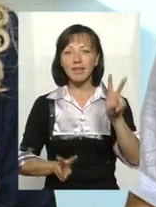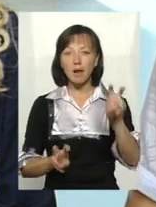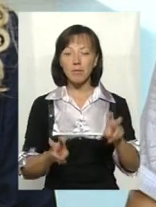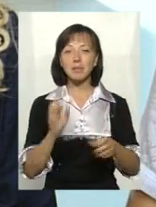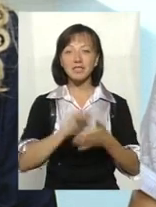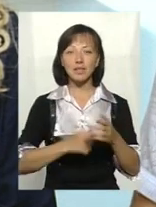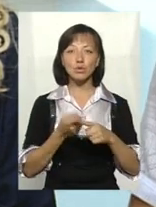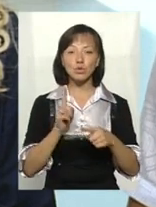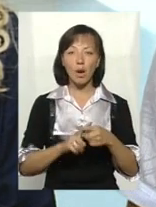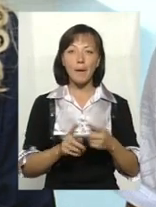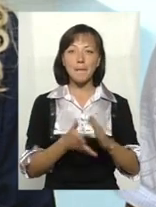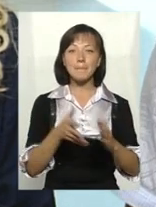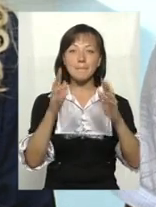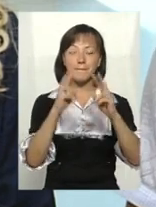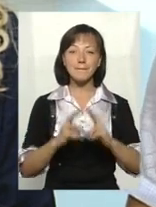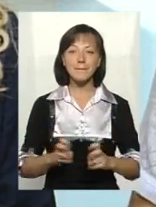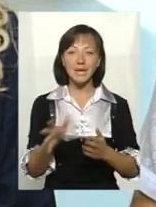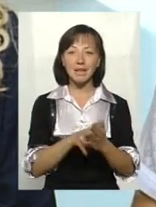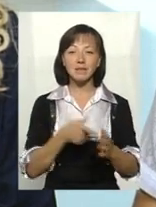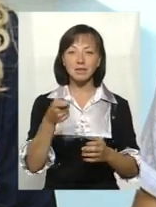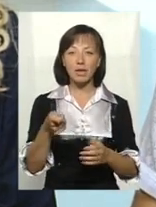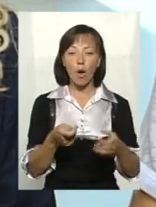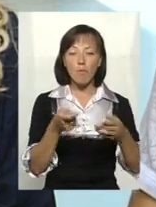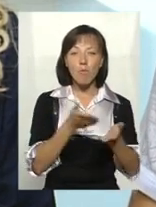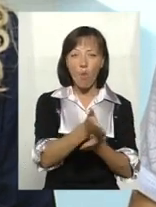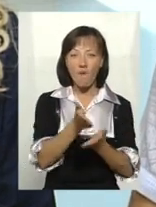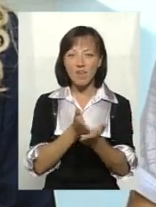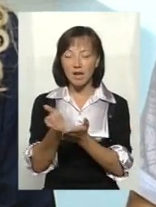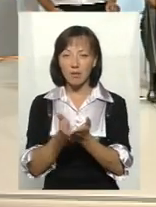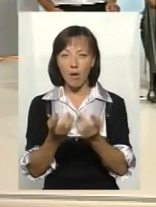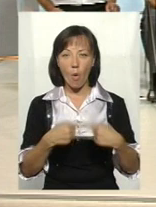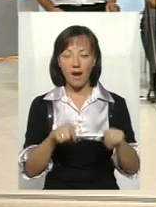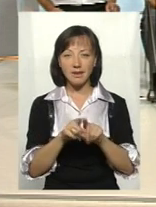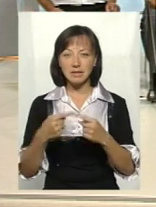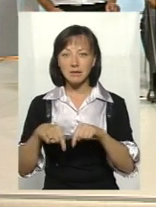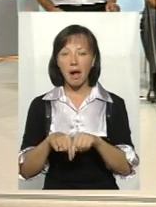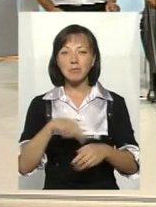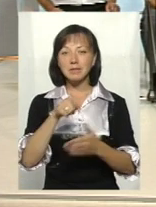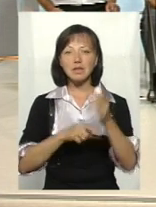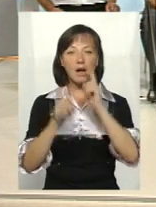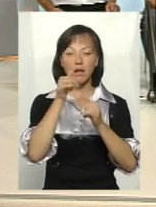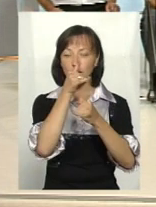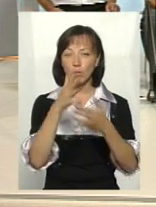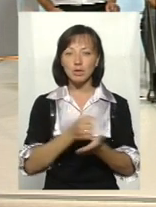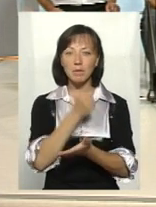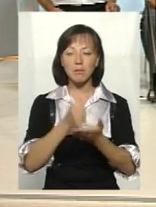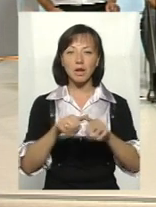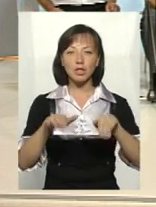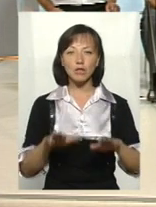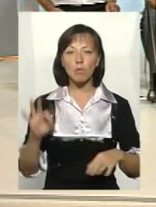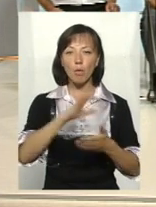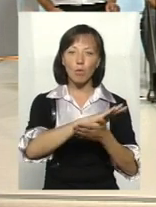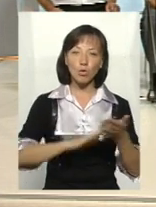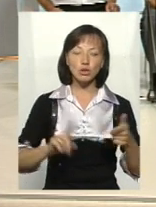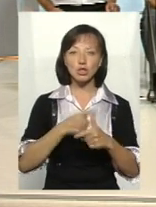до того, що ці петиції будуть розглядатися профільними організаціями. Міська рада не може приймати рішення про продовження